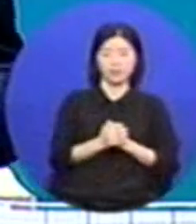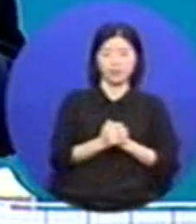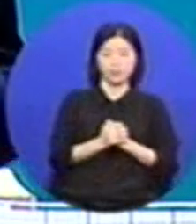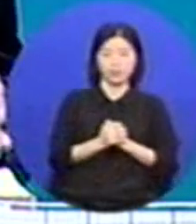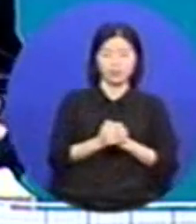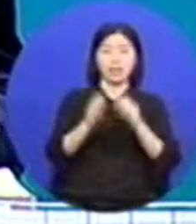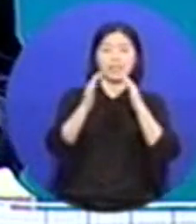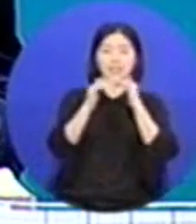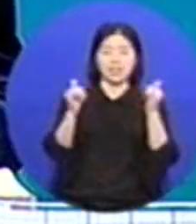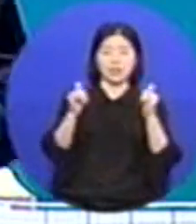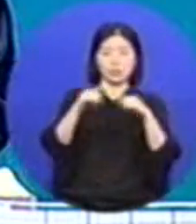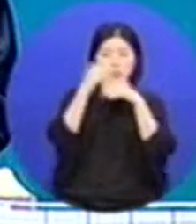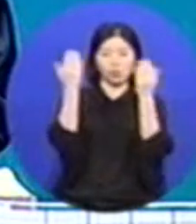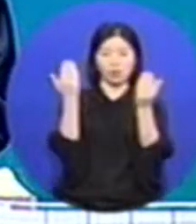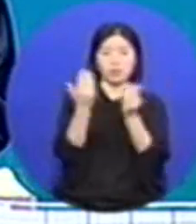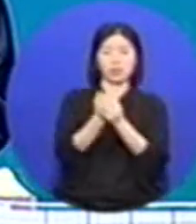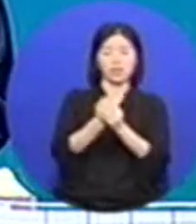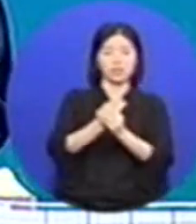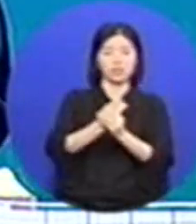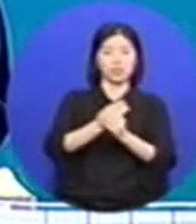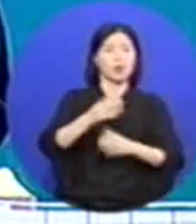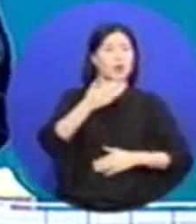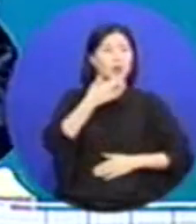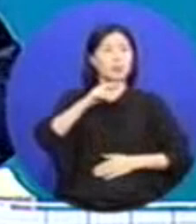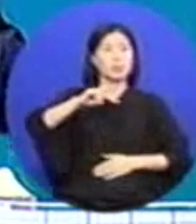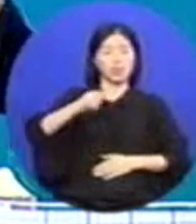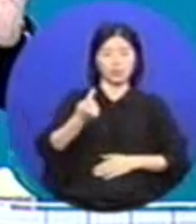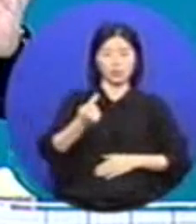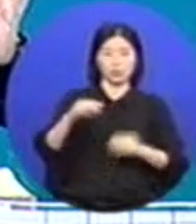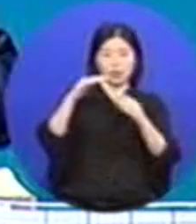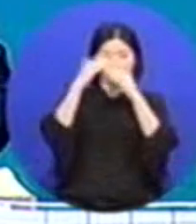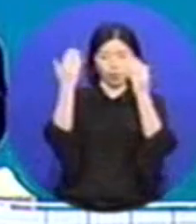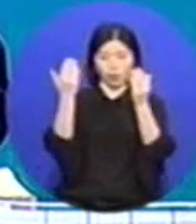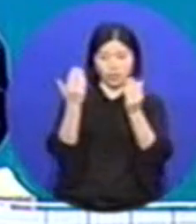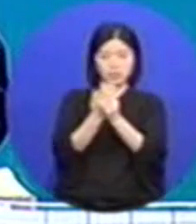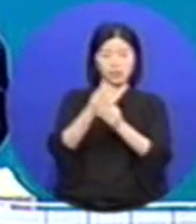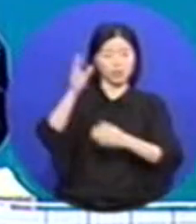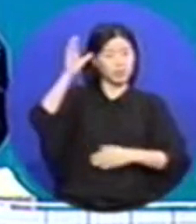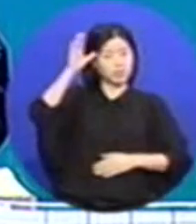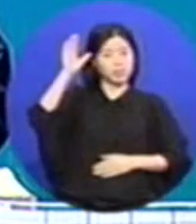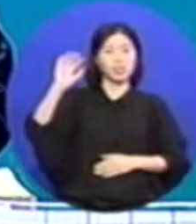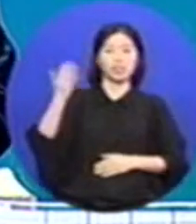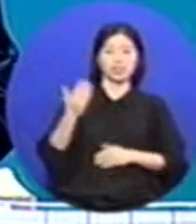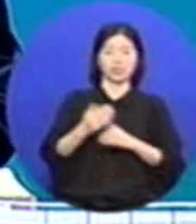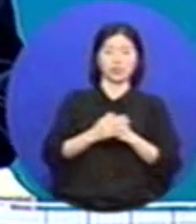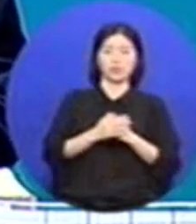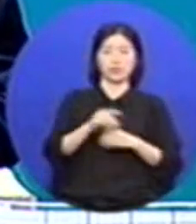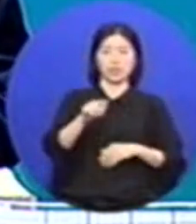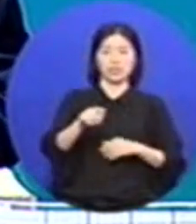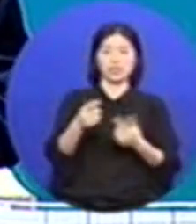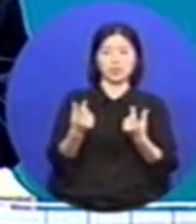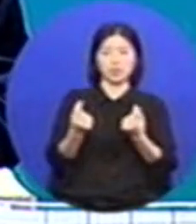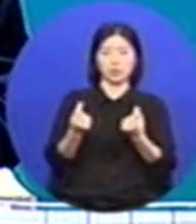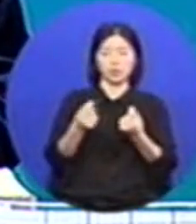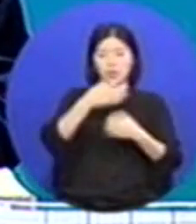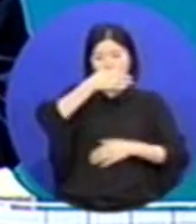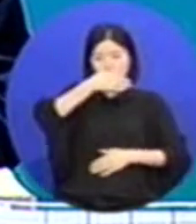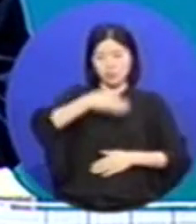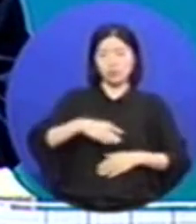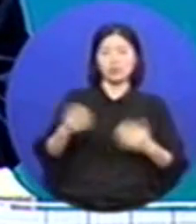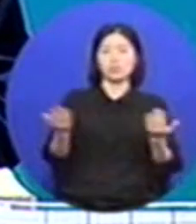사람은 불완전할 수밖에 없는데도 완전한 걸 기대한 2 이것처럼 힘든일이